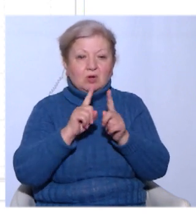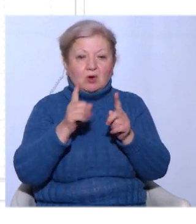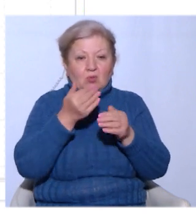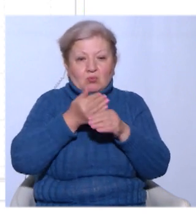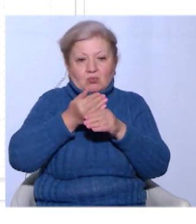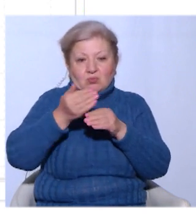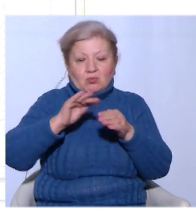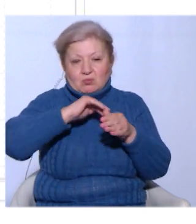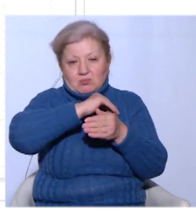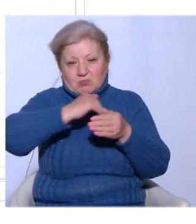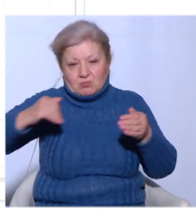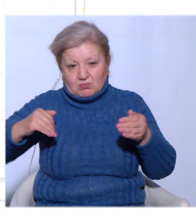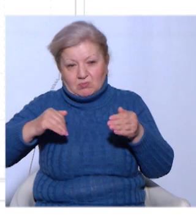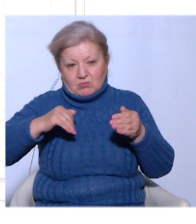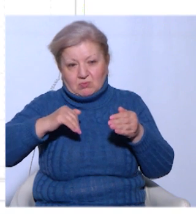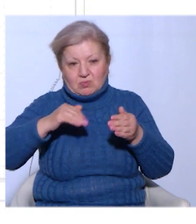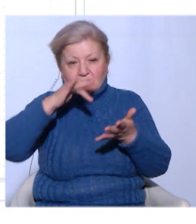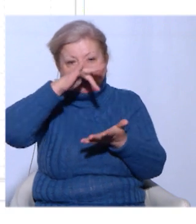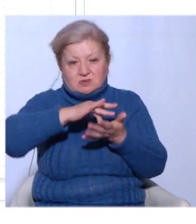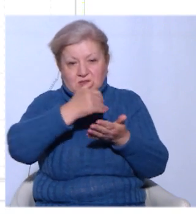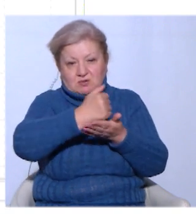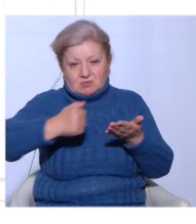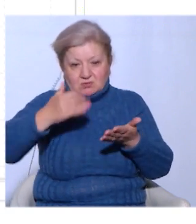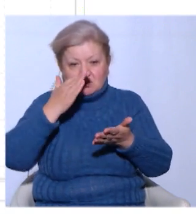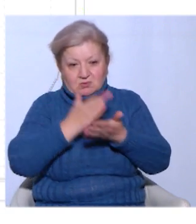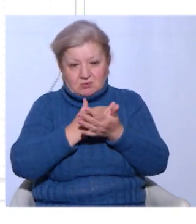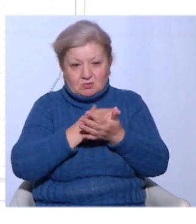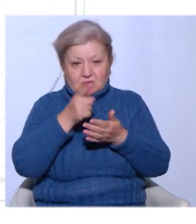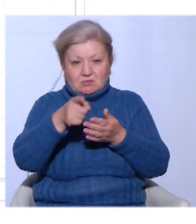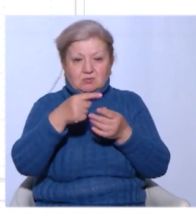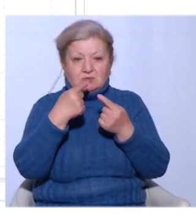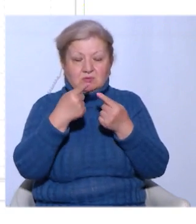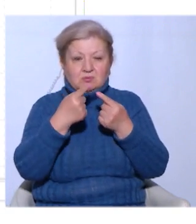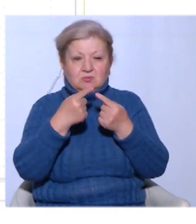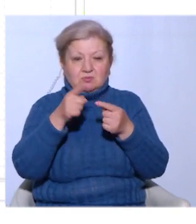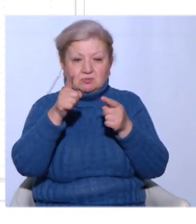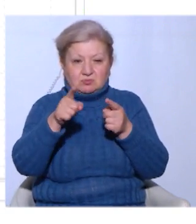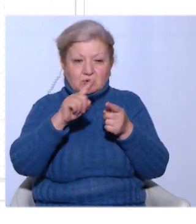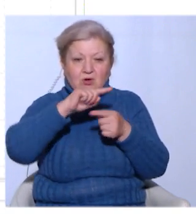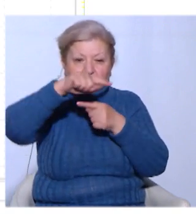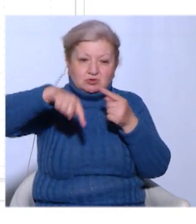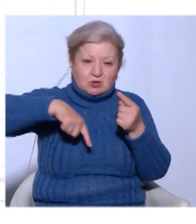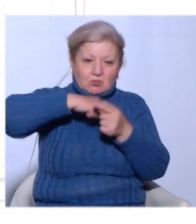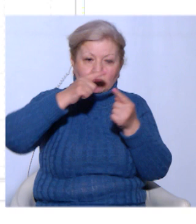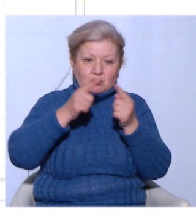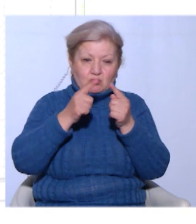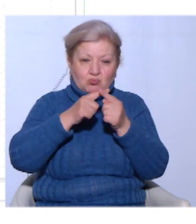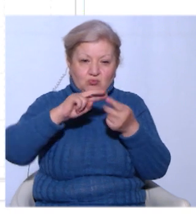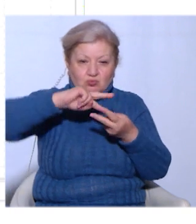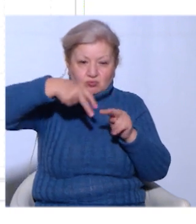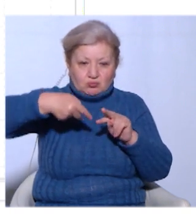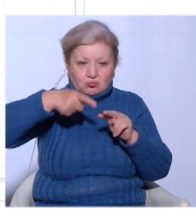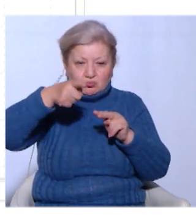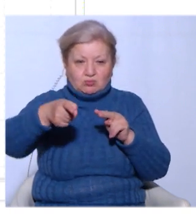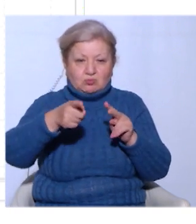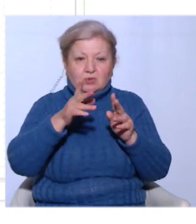ცენტრს, მით უფრო მეტია წირითი სიჩქარე და მართლაც დავწმუნდეთ, აი აქ შემობრუნდა კუთხე, მაგრამ წირითი სიჩქარე აი